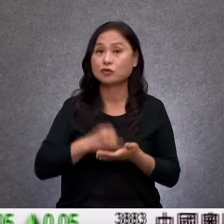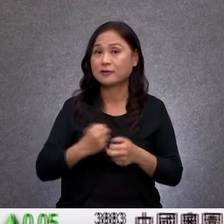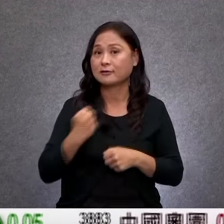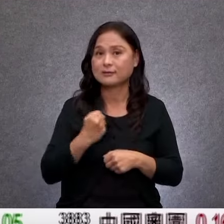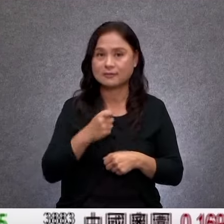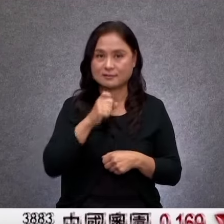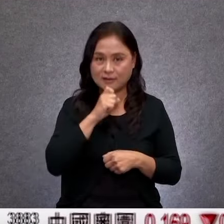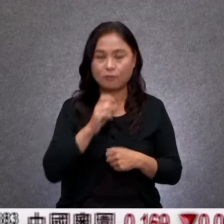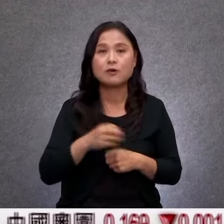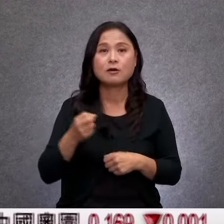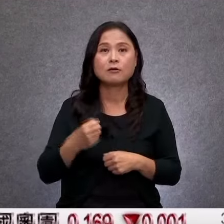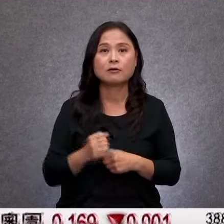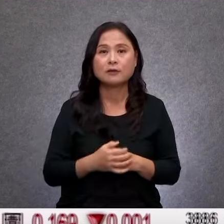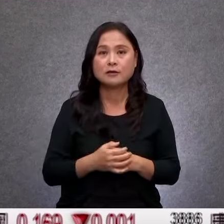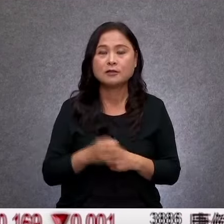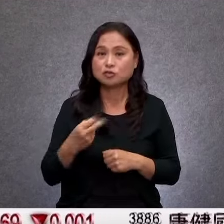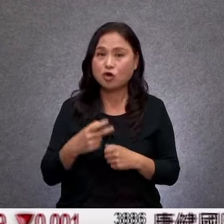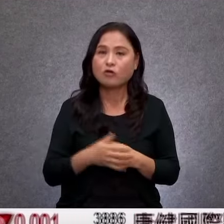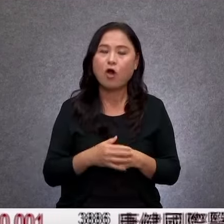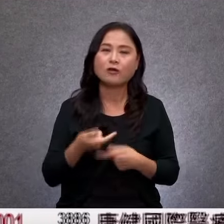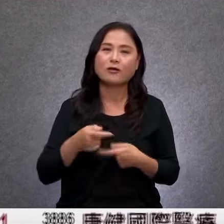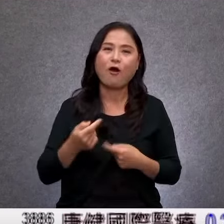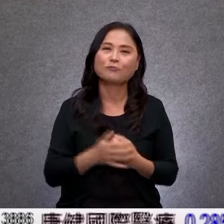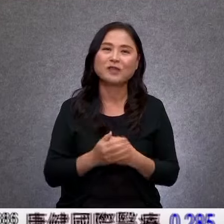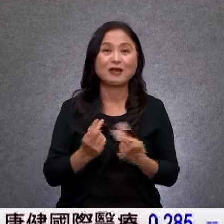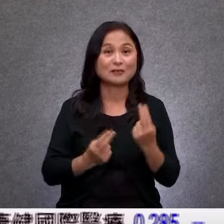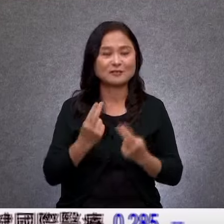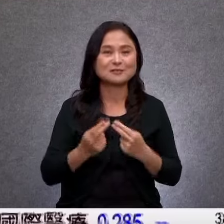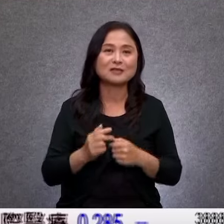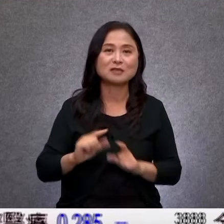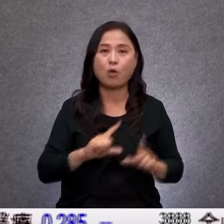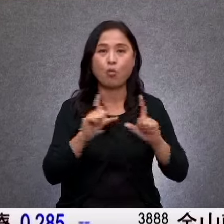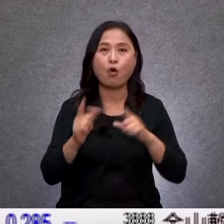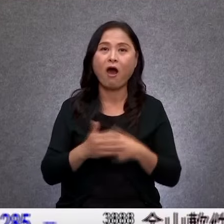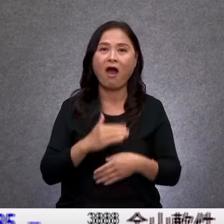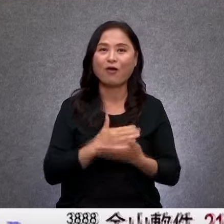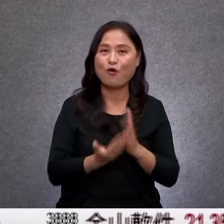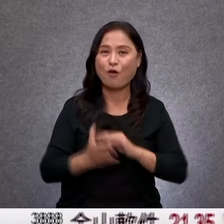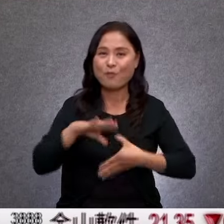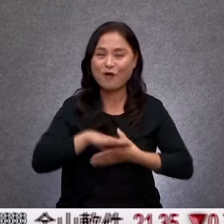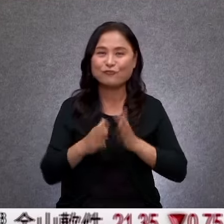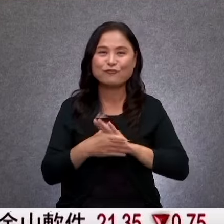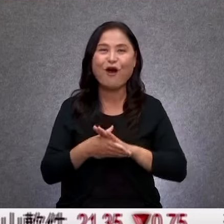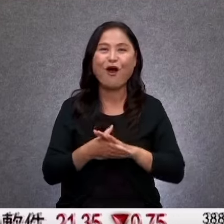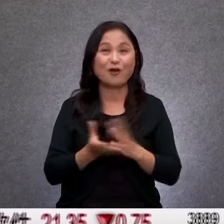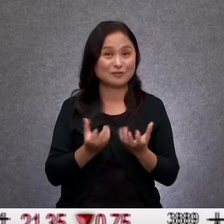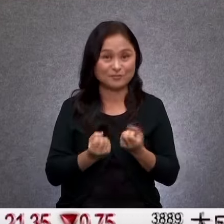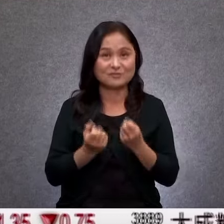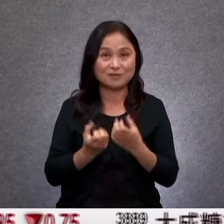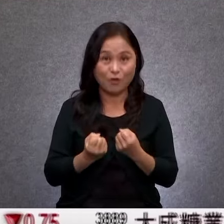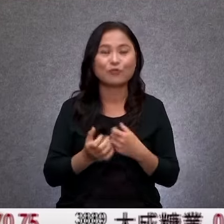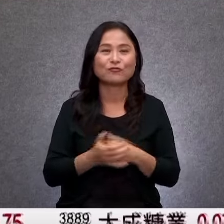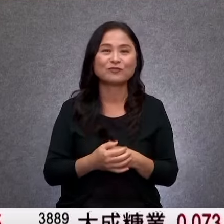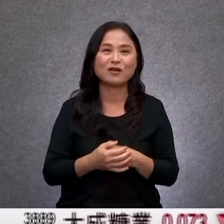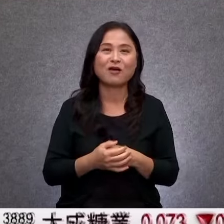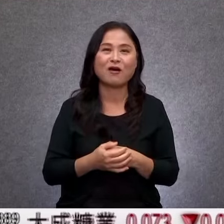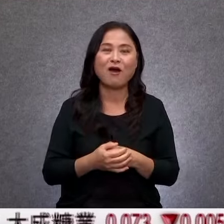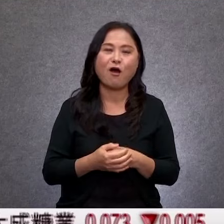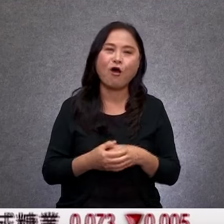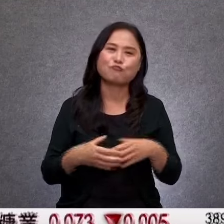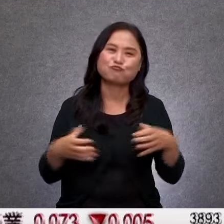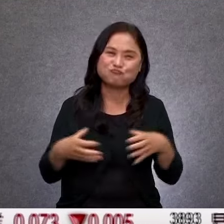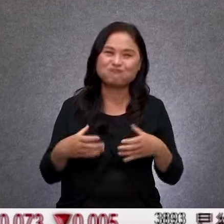心嘅。除咗我哋税制有競爭力，我哋喺呢度大都會嘅生活，喺呢度多元文化